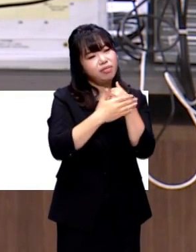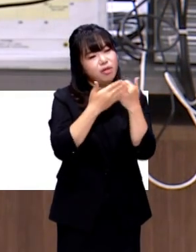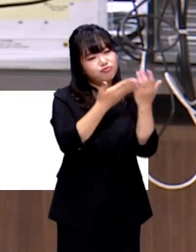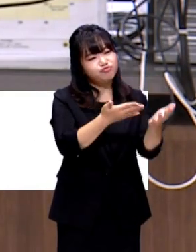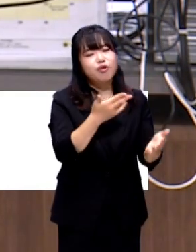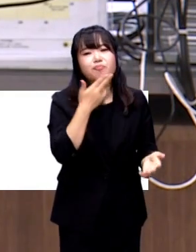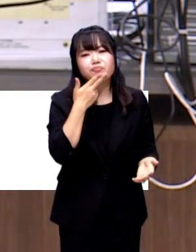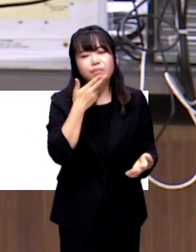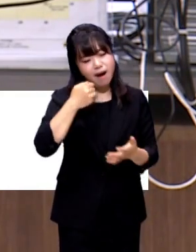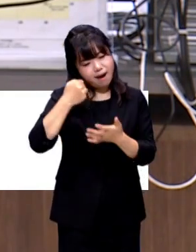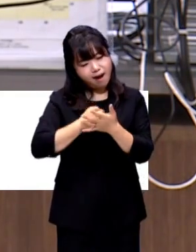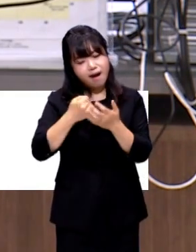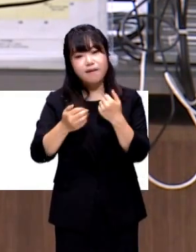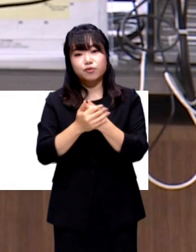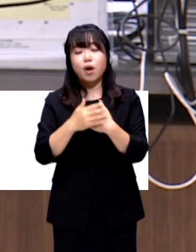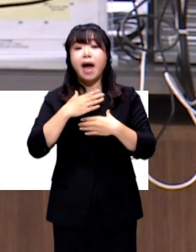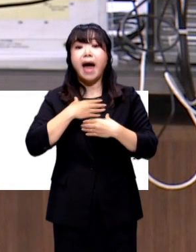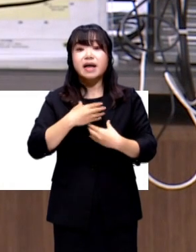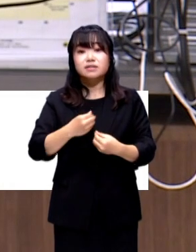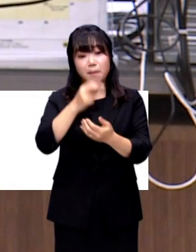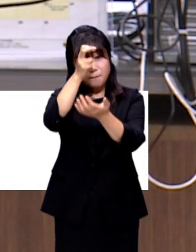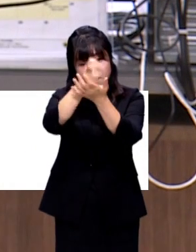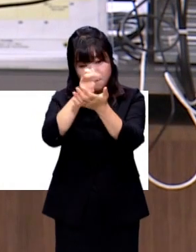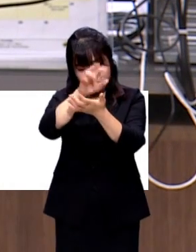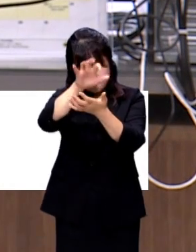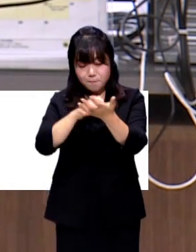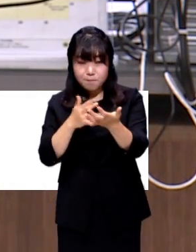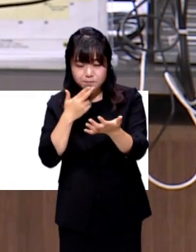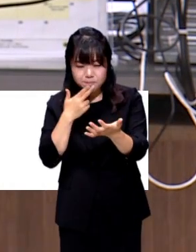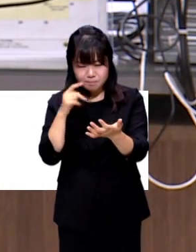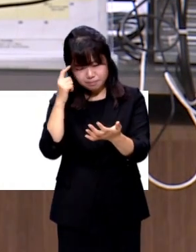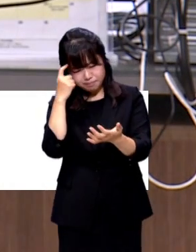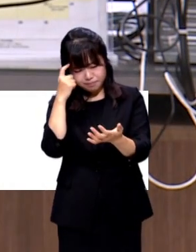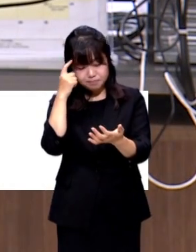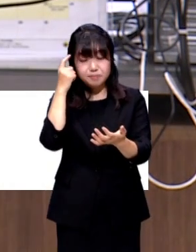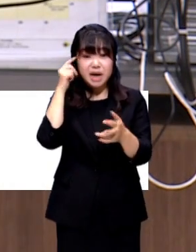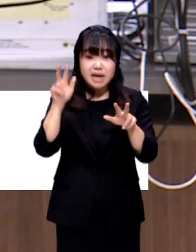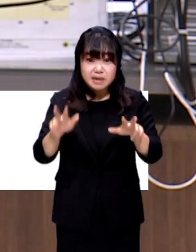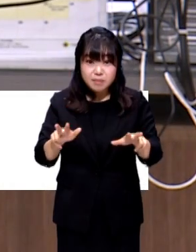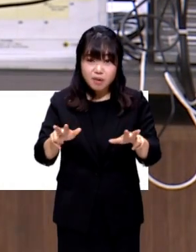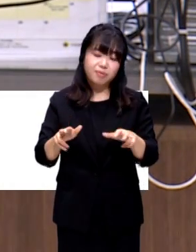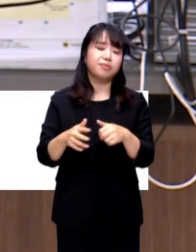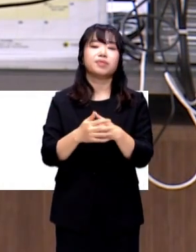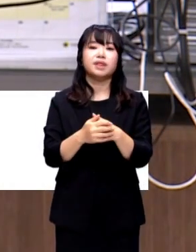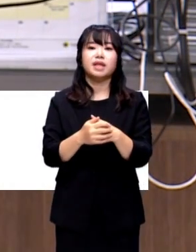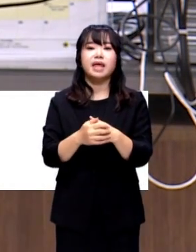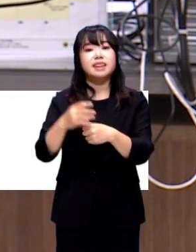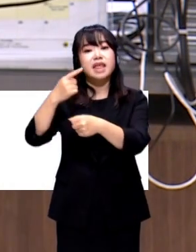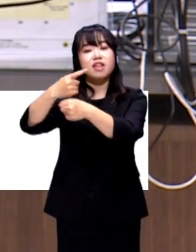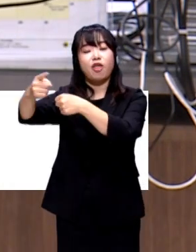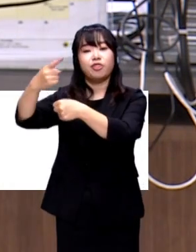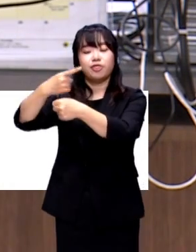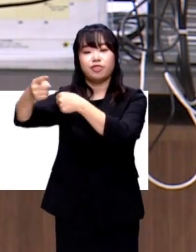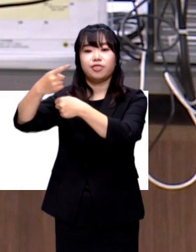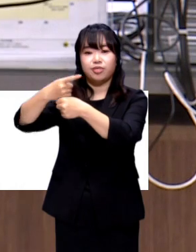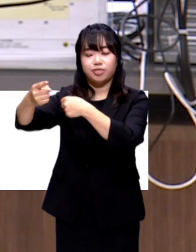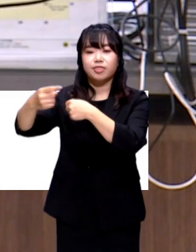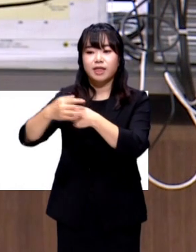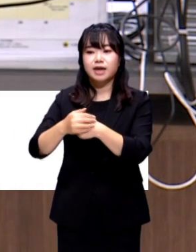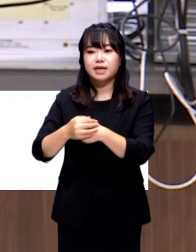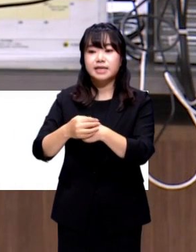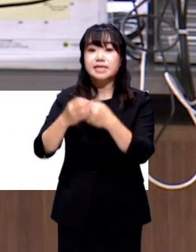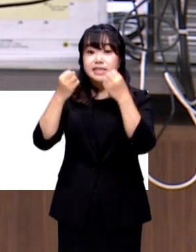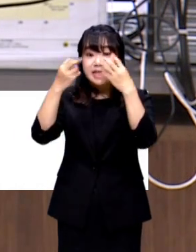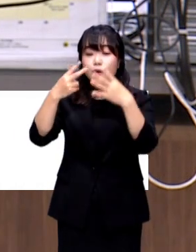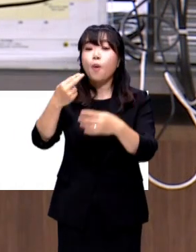그다음에 그 안전 매뉴얼도 없고 그래서 그 내년에 그